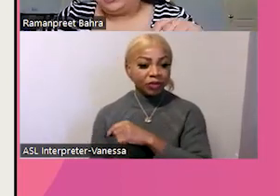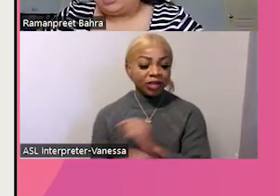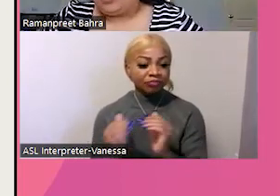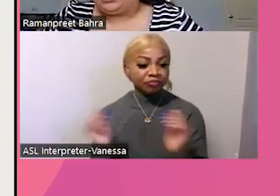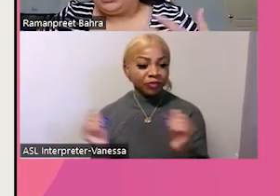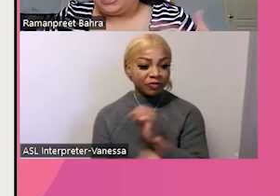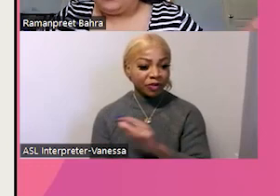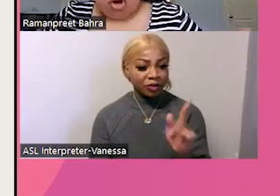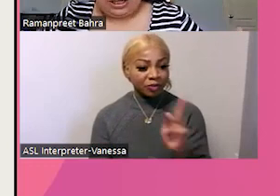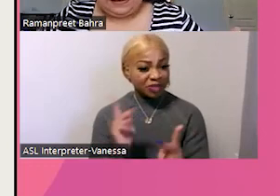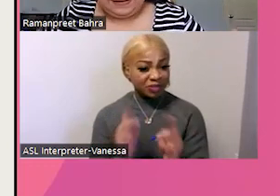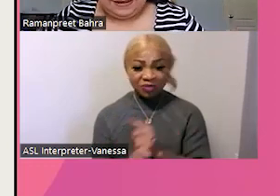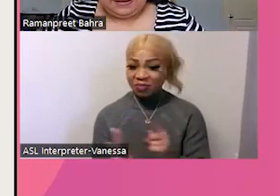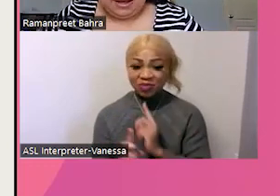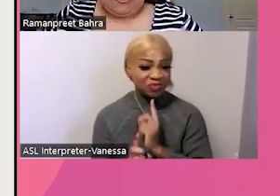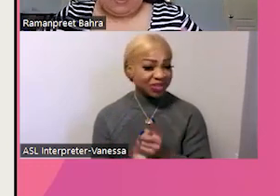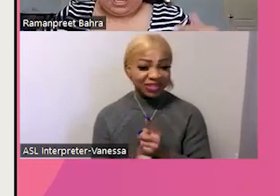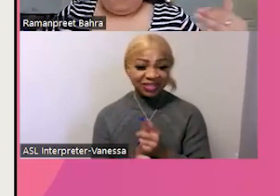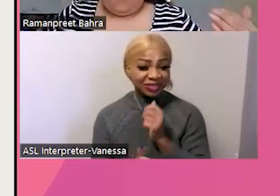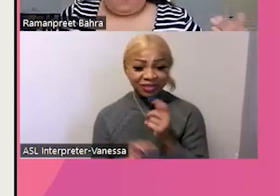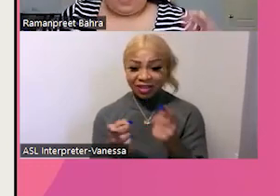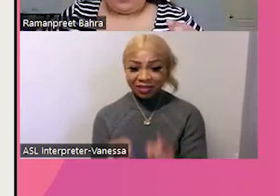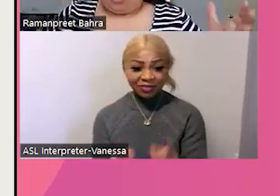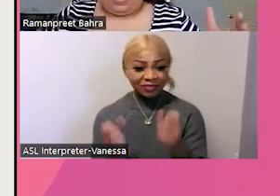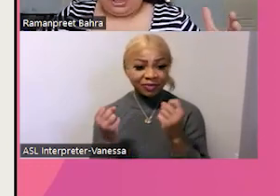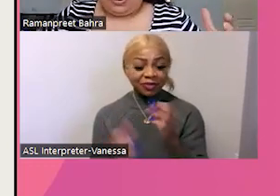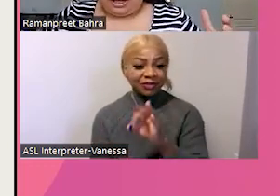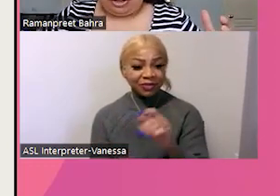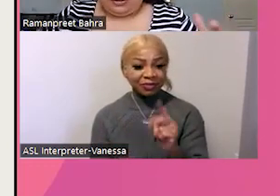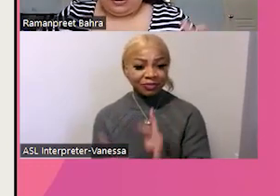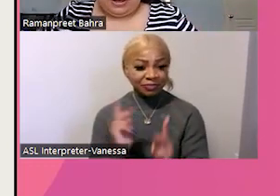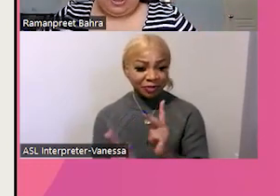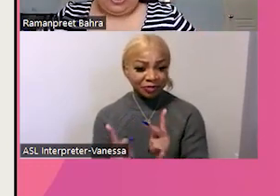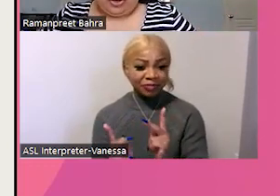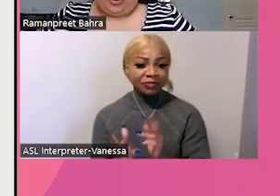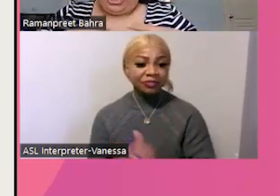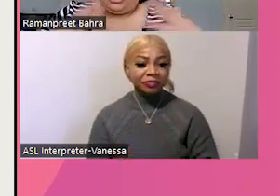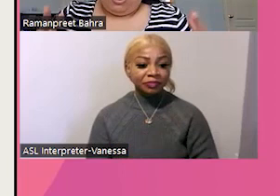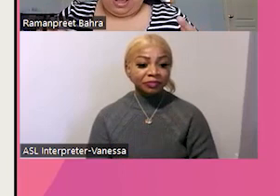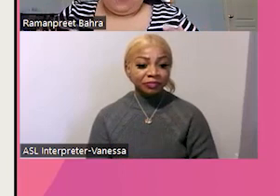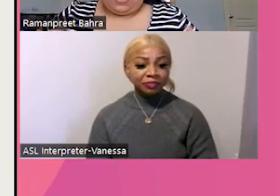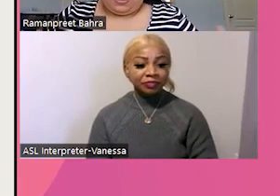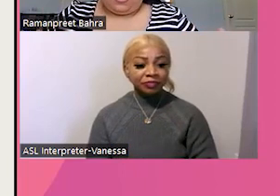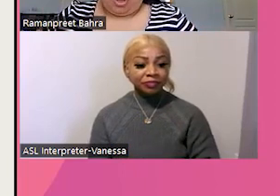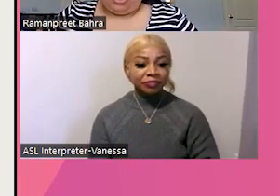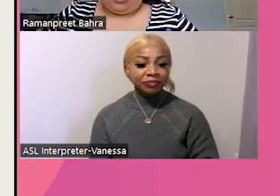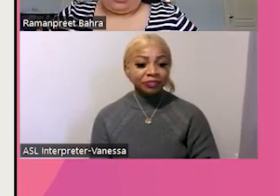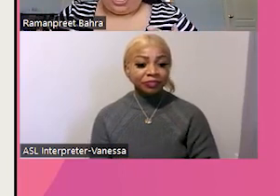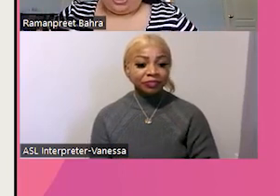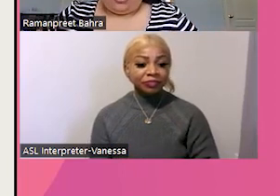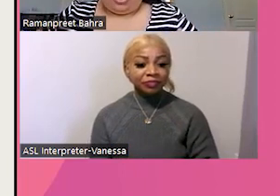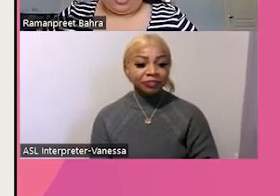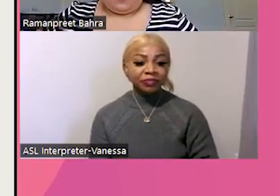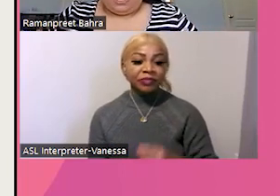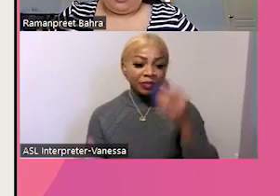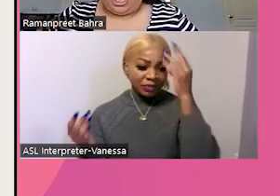vie, la sécurité, donc, et la sécurité pour tous et toutes, et ce n'est pas une réalité